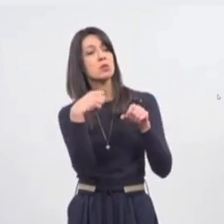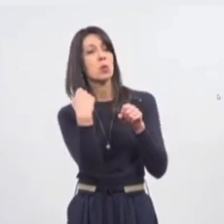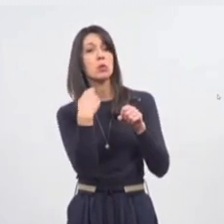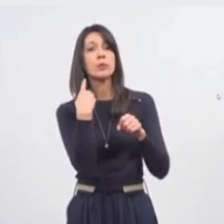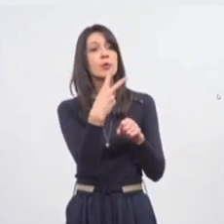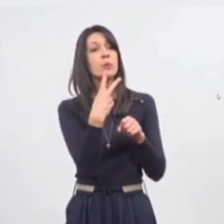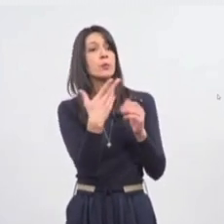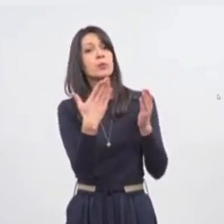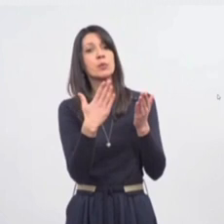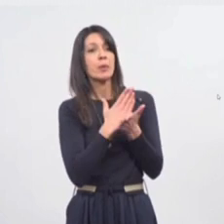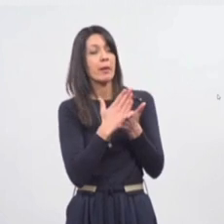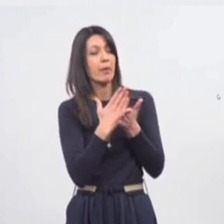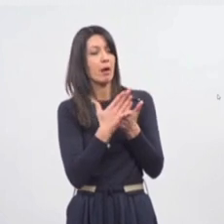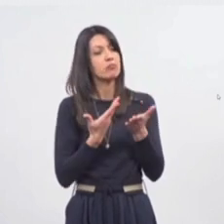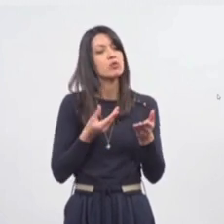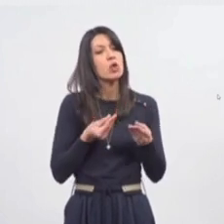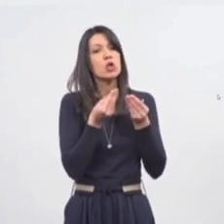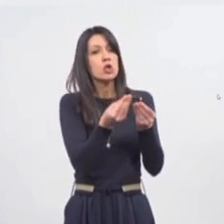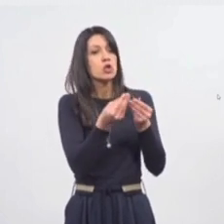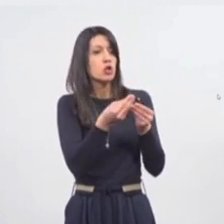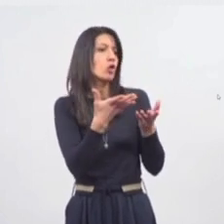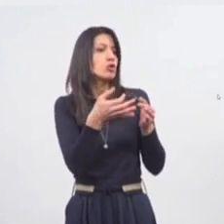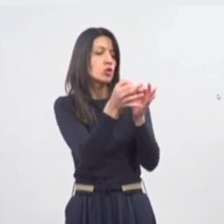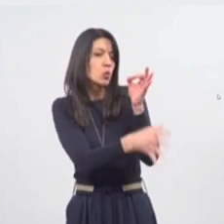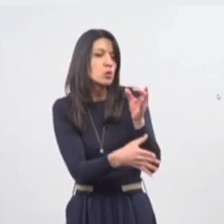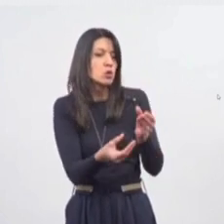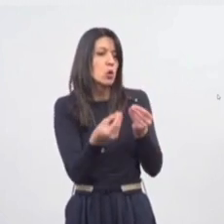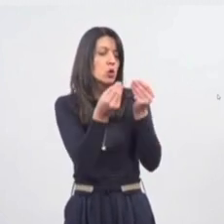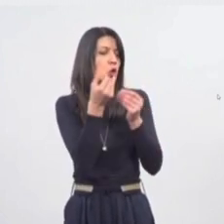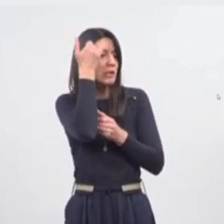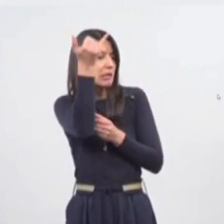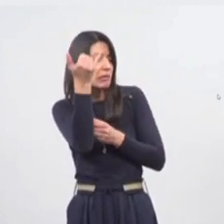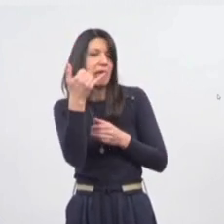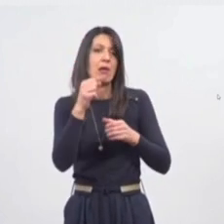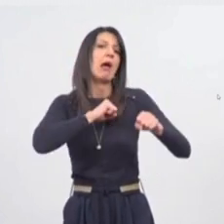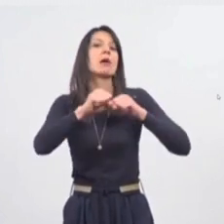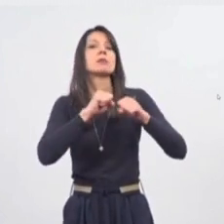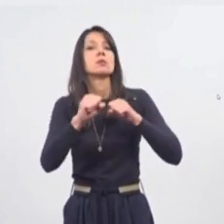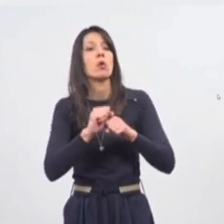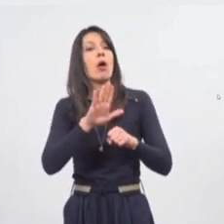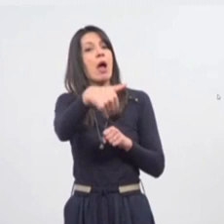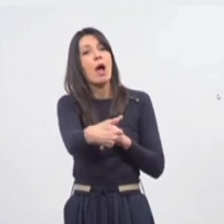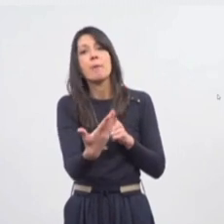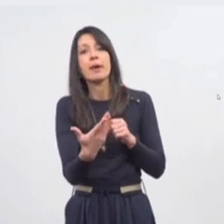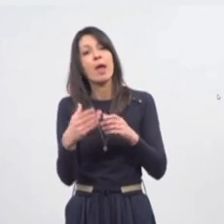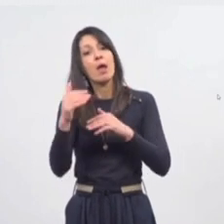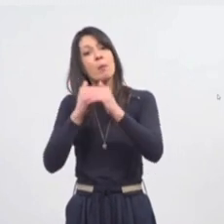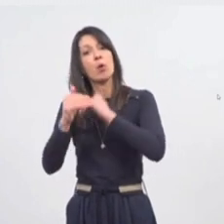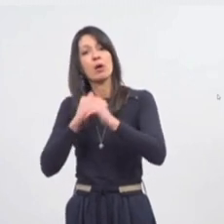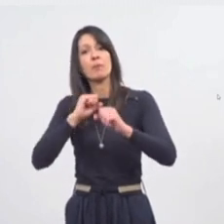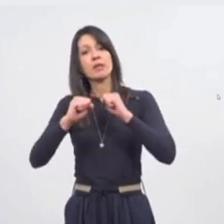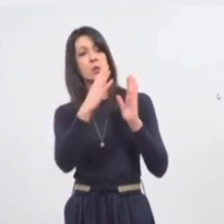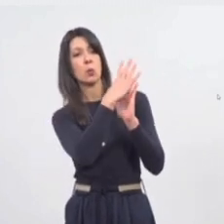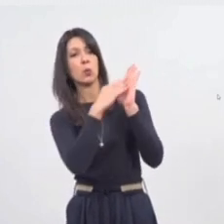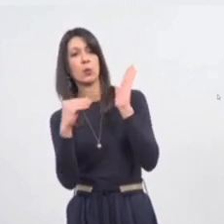des lieux, réfléchir à des solutions, à des pistes d'action qui pourraient être reprises dans ce plan d'action. Parmi